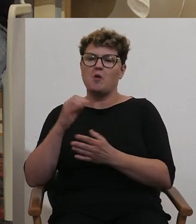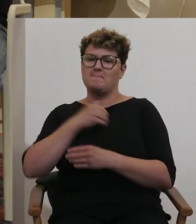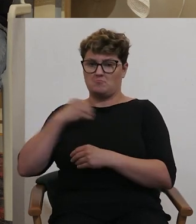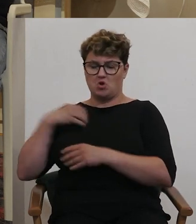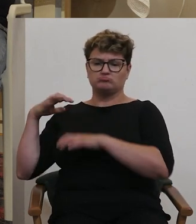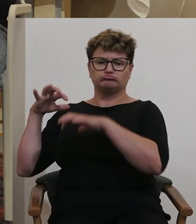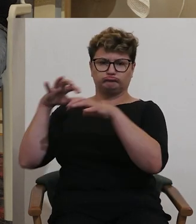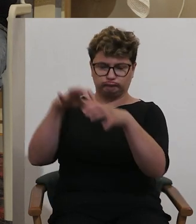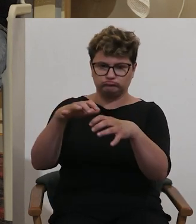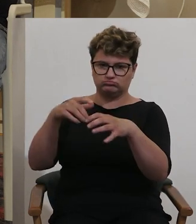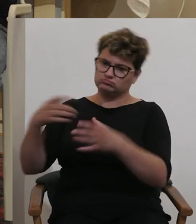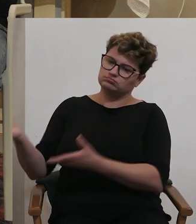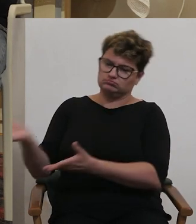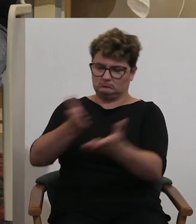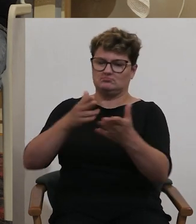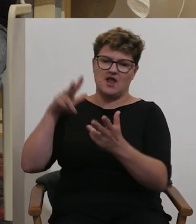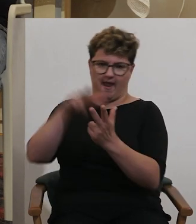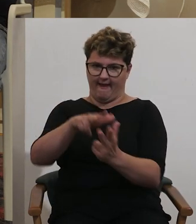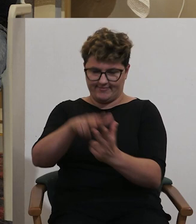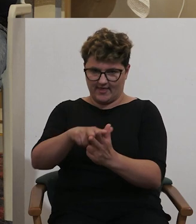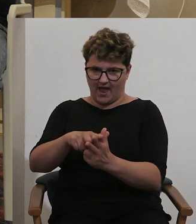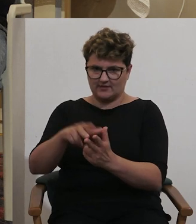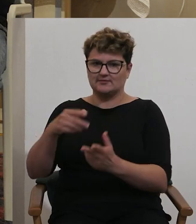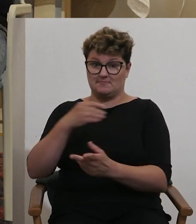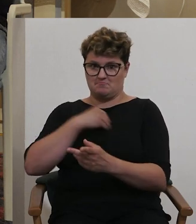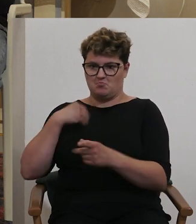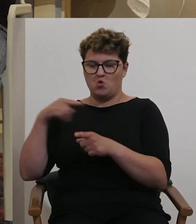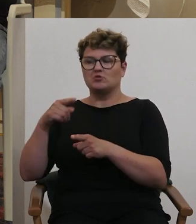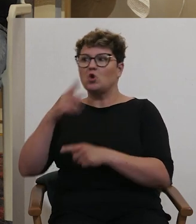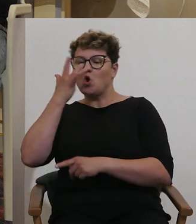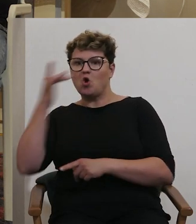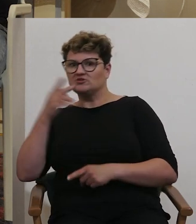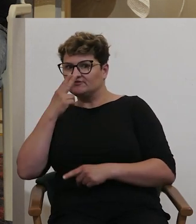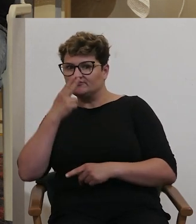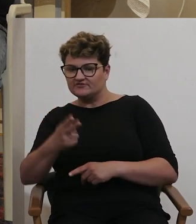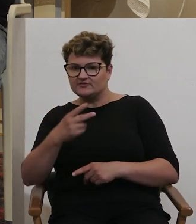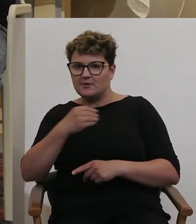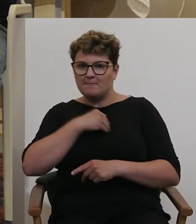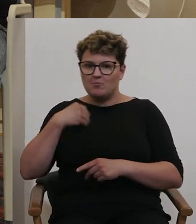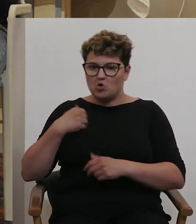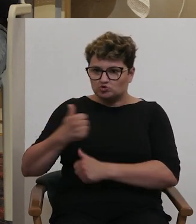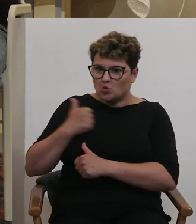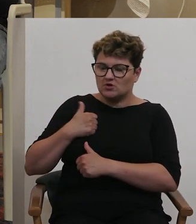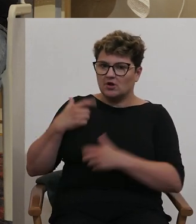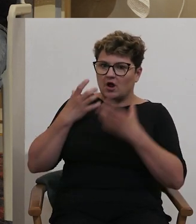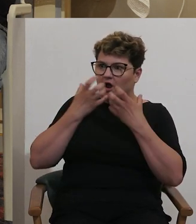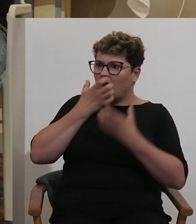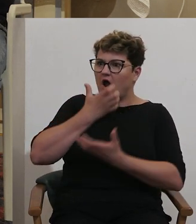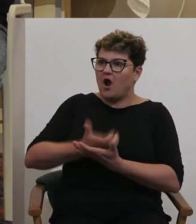i została rzucona do ataku, to Rosjanie, widząc polskich żołnierzy, oniemieli.